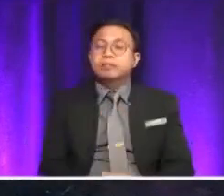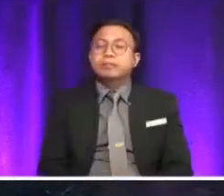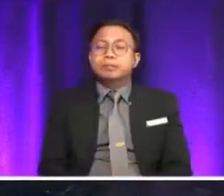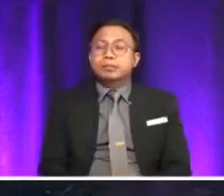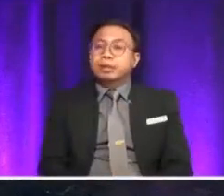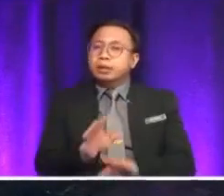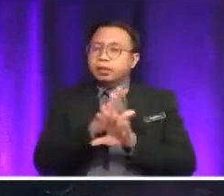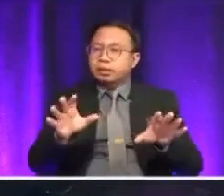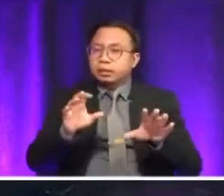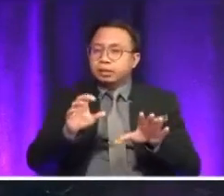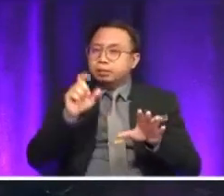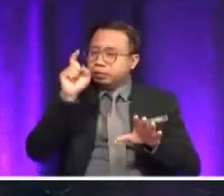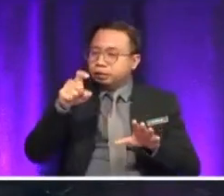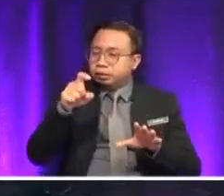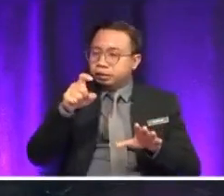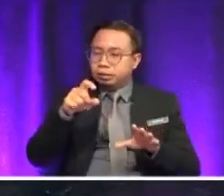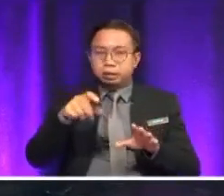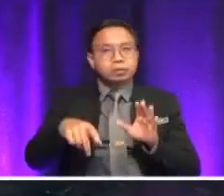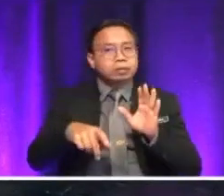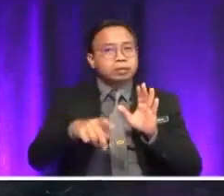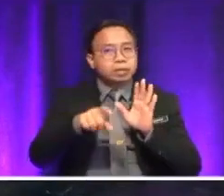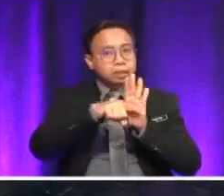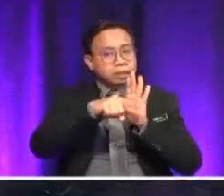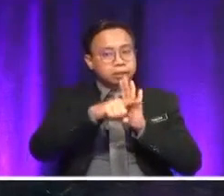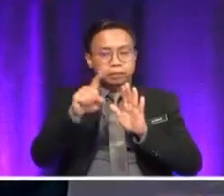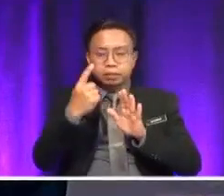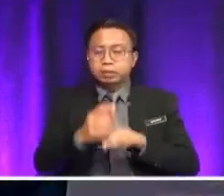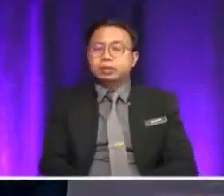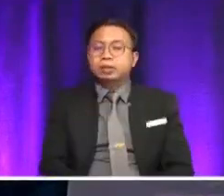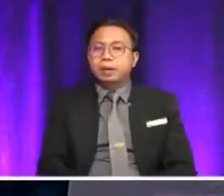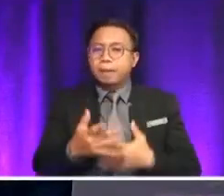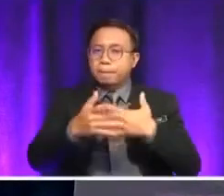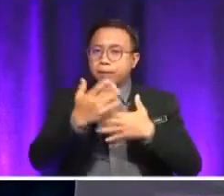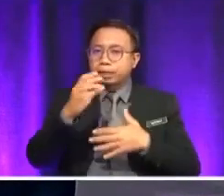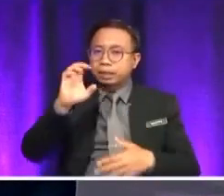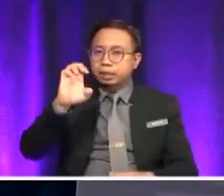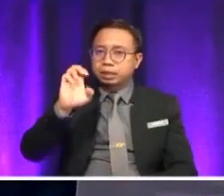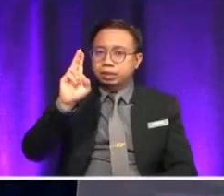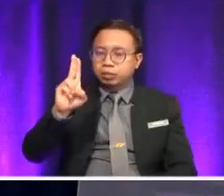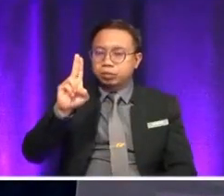tak sebenarnya negatif Dia ada juga yang positif. Dia dipanggil EU stress.